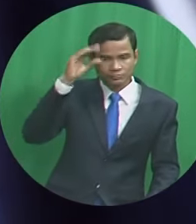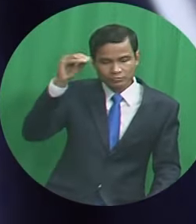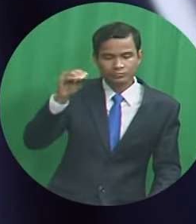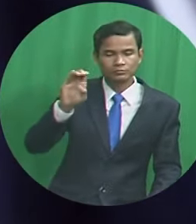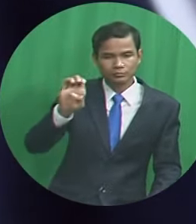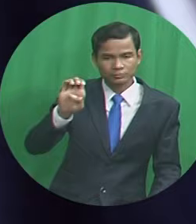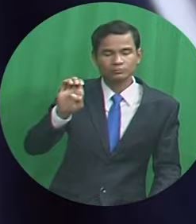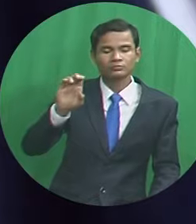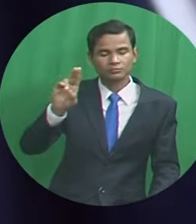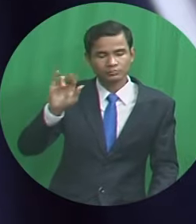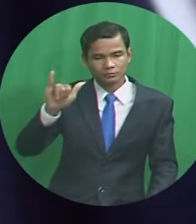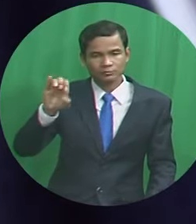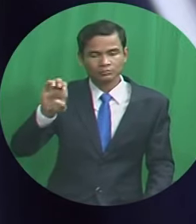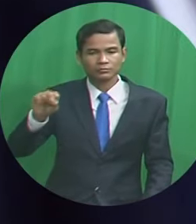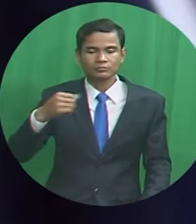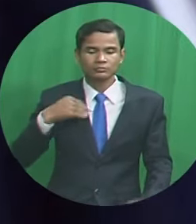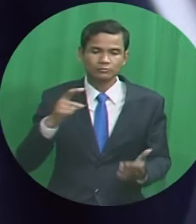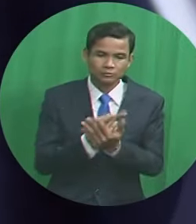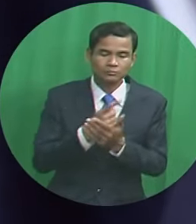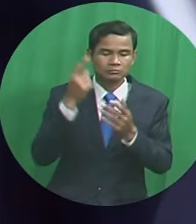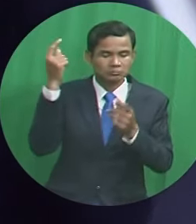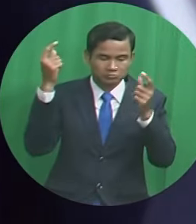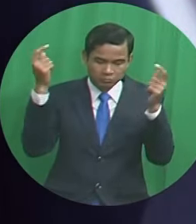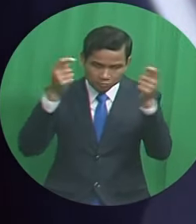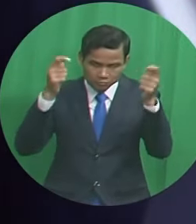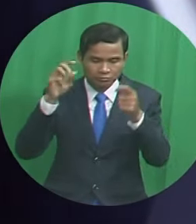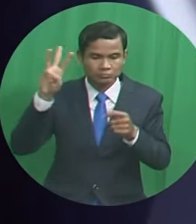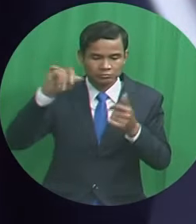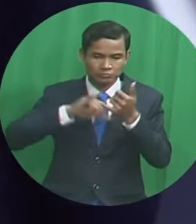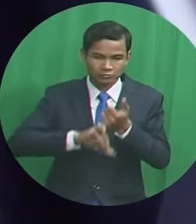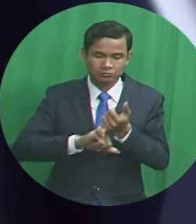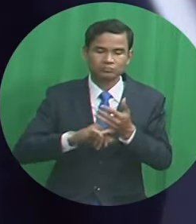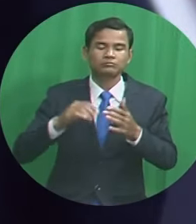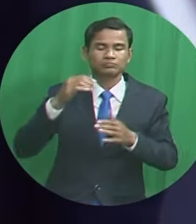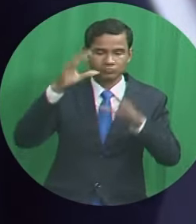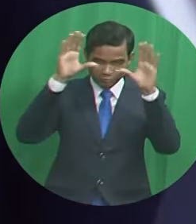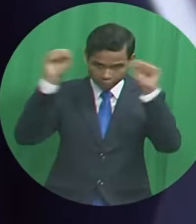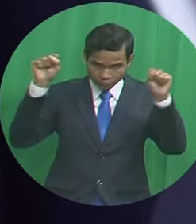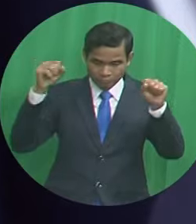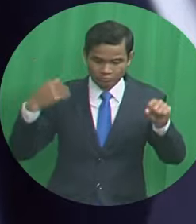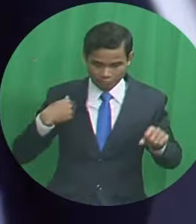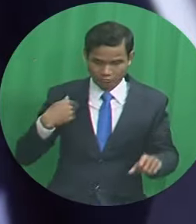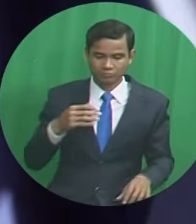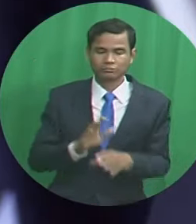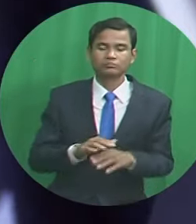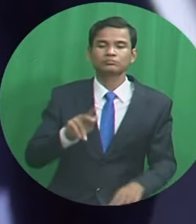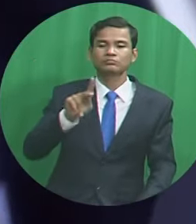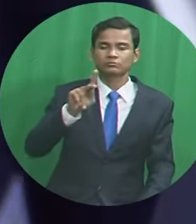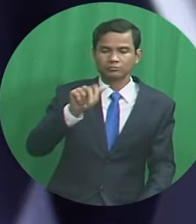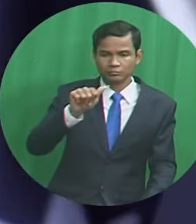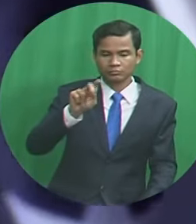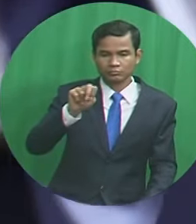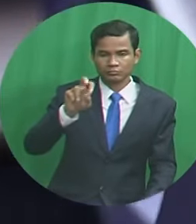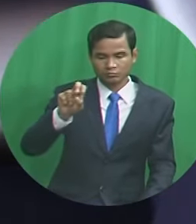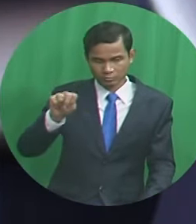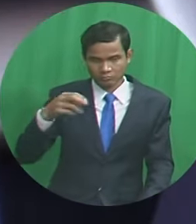ទីក្រុងតេអ៊ីរ៉ង់ដើម្បីចូលរួមពិធីស្បុតចូលកាន់តំណែងរបស់លោកប្រធានាធិបតី Masoud Pezeshkian កាលពី